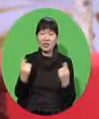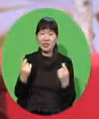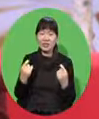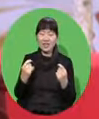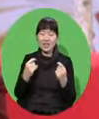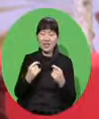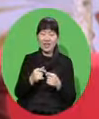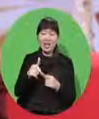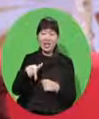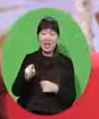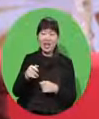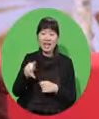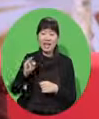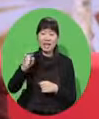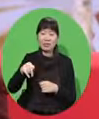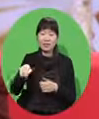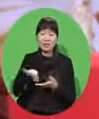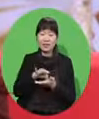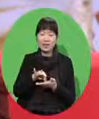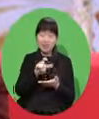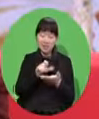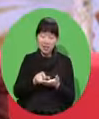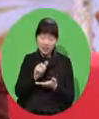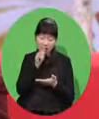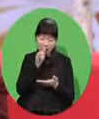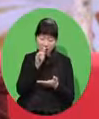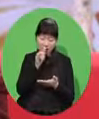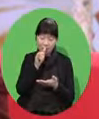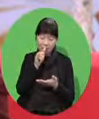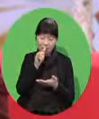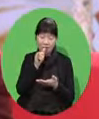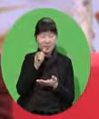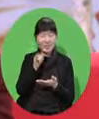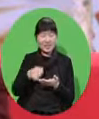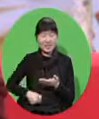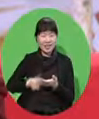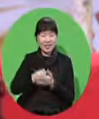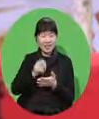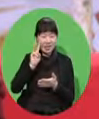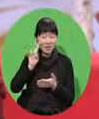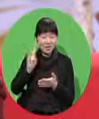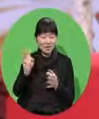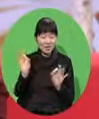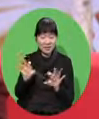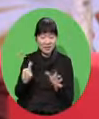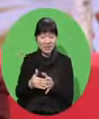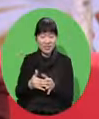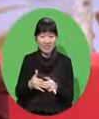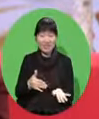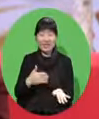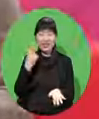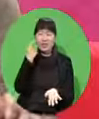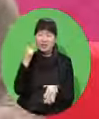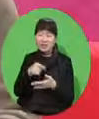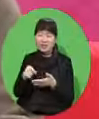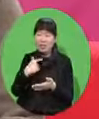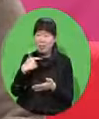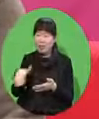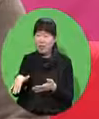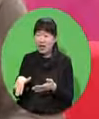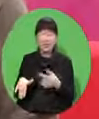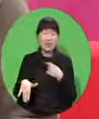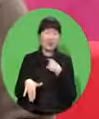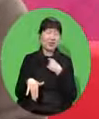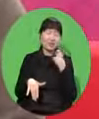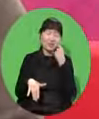그래도 그래요. 작심삼일 아닙니까 사실. 네. 6개월을 써본 적이 없어요. 6개월까지 바라지도 않아요. 네. 근데 여기 이걸 좀 꾸준하게